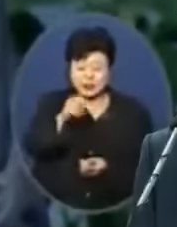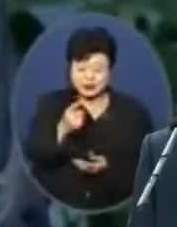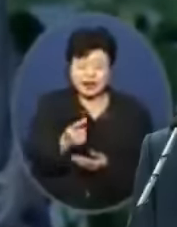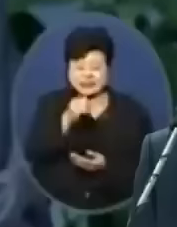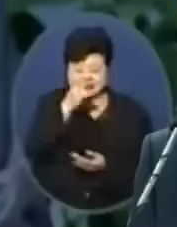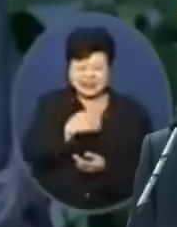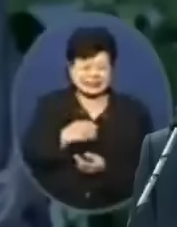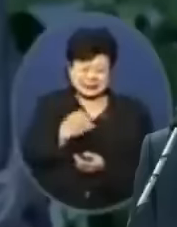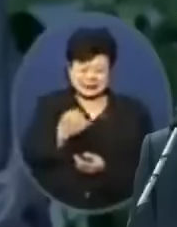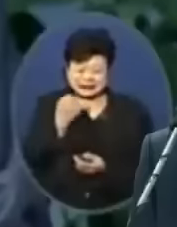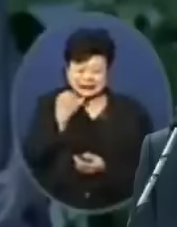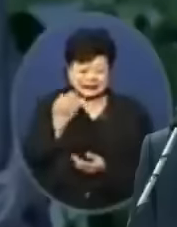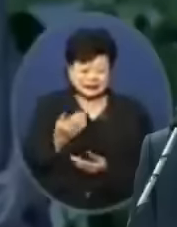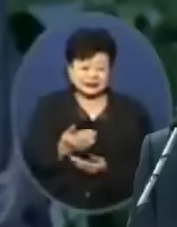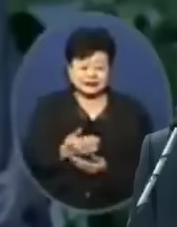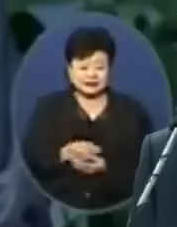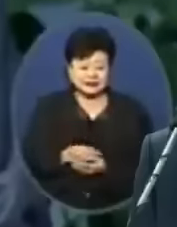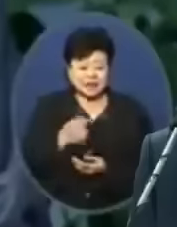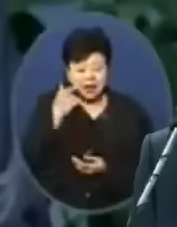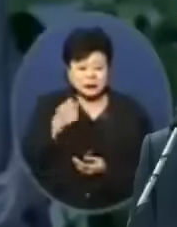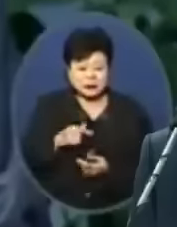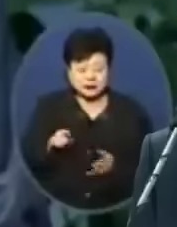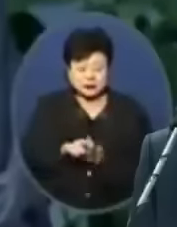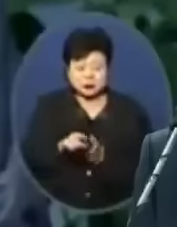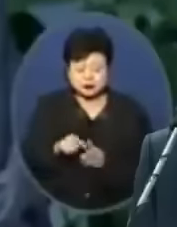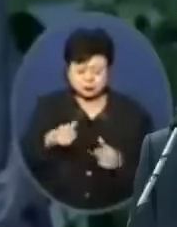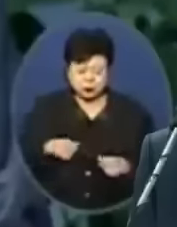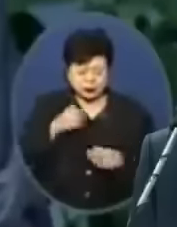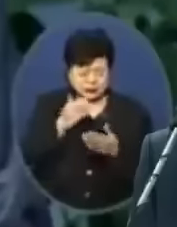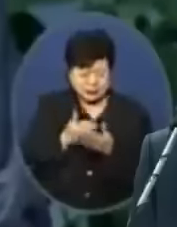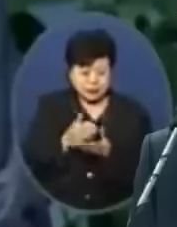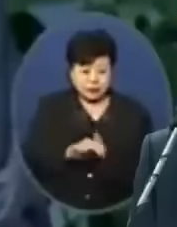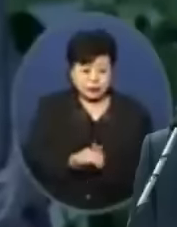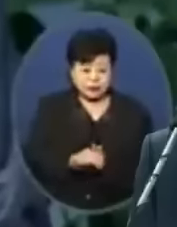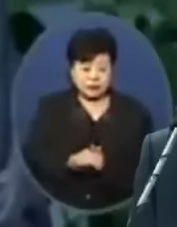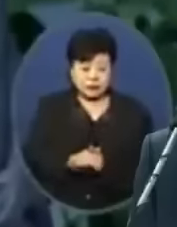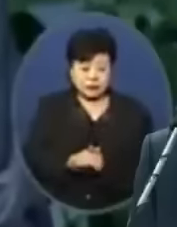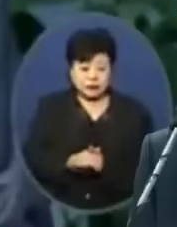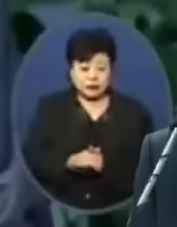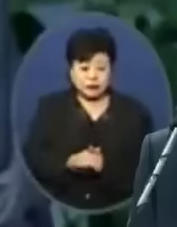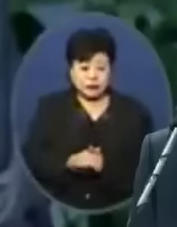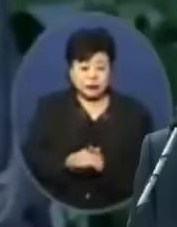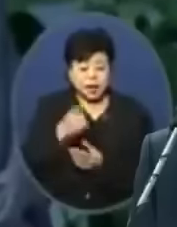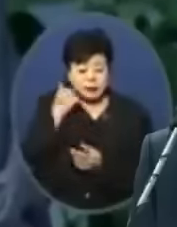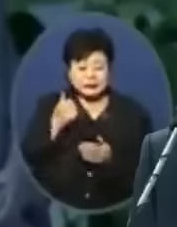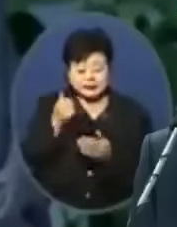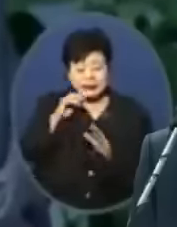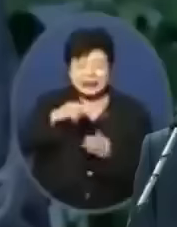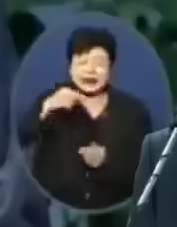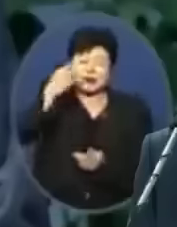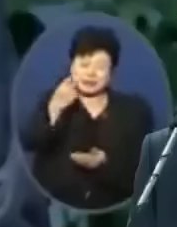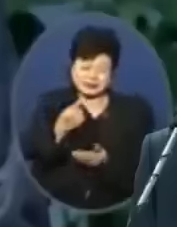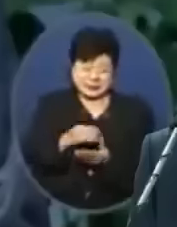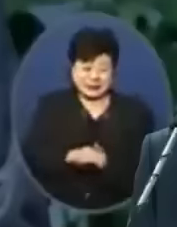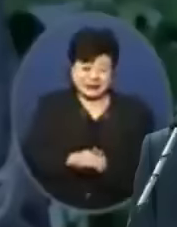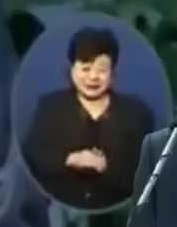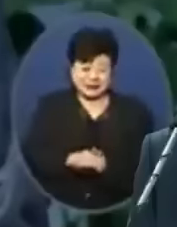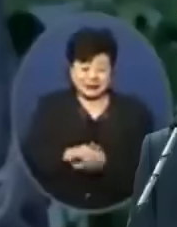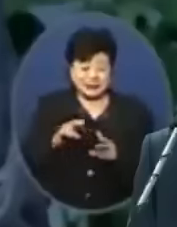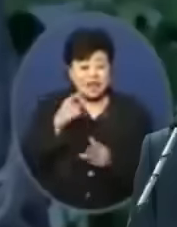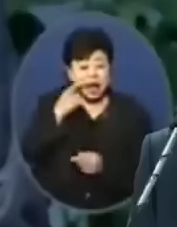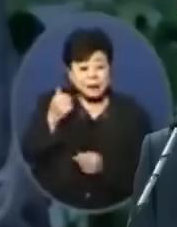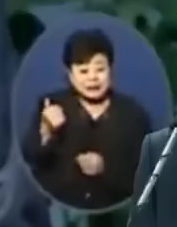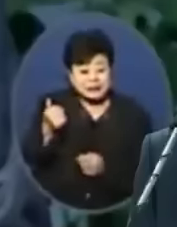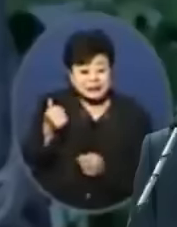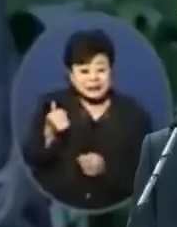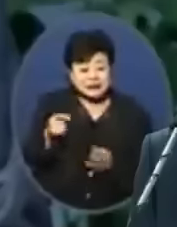있습니다. 아버지 절대로 믿음을 포기하면 안 돼요. 우리는 아버지 덕분에 천국에 와 있는데 이제